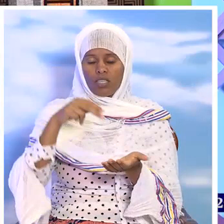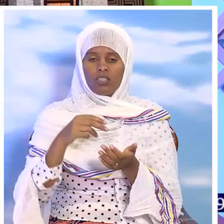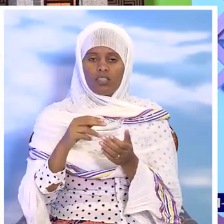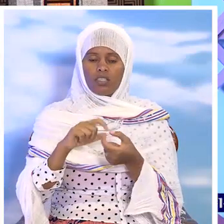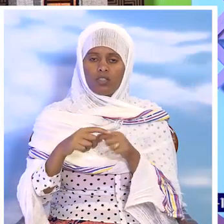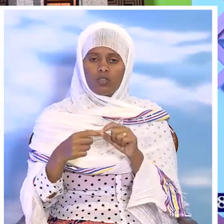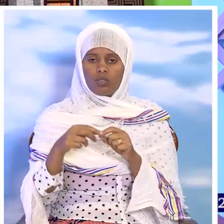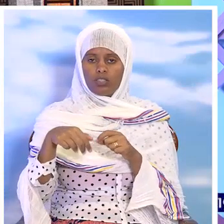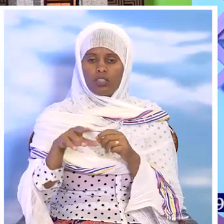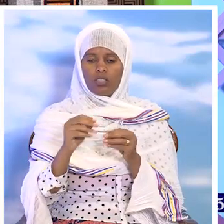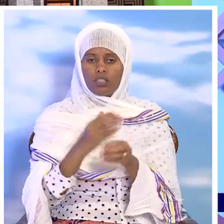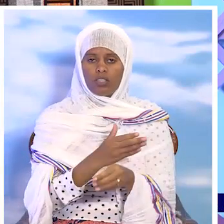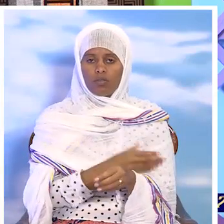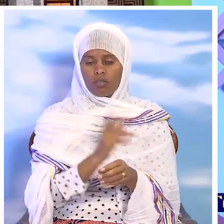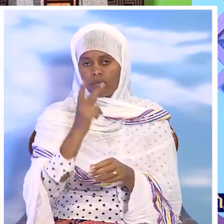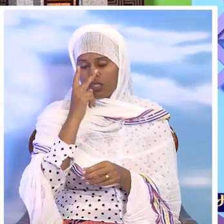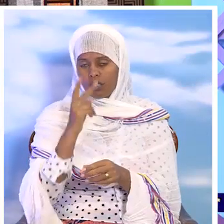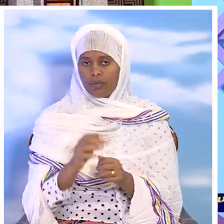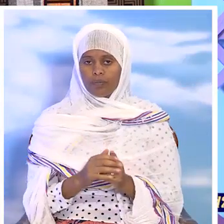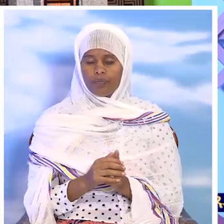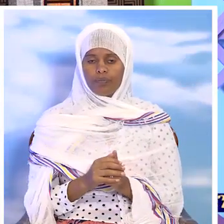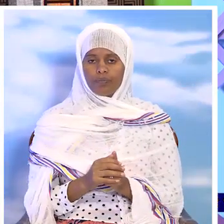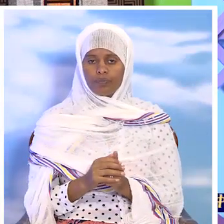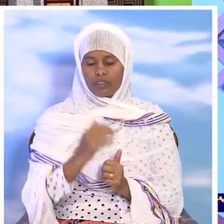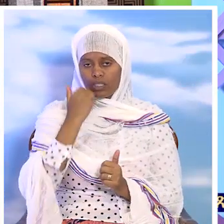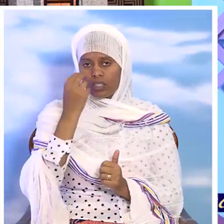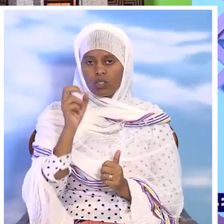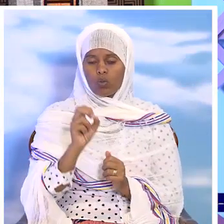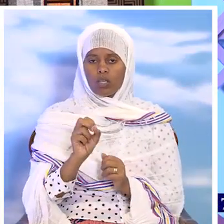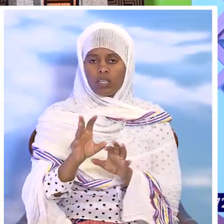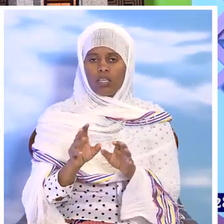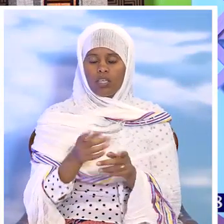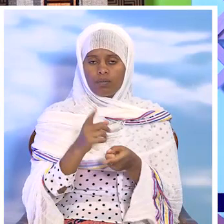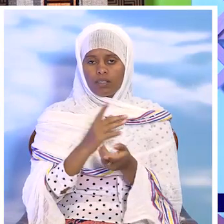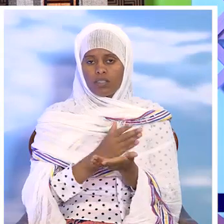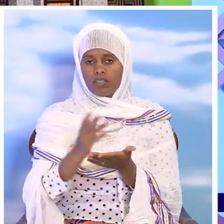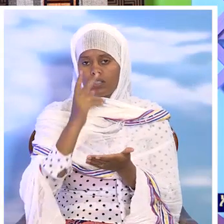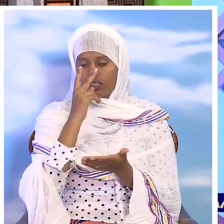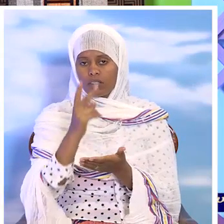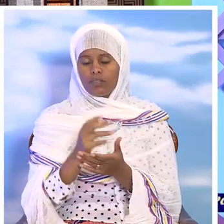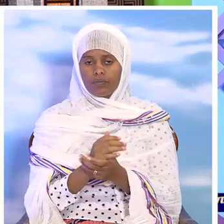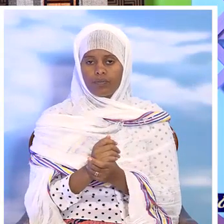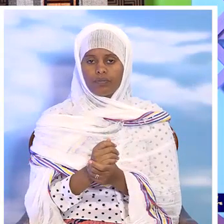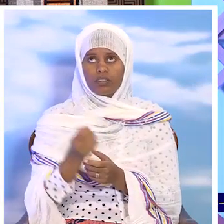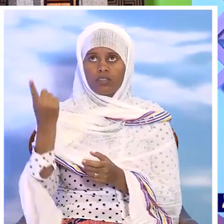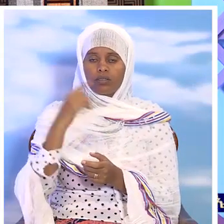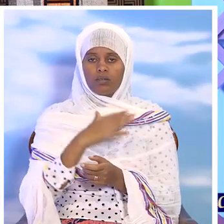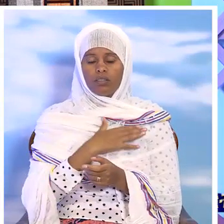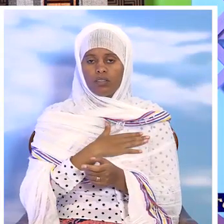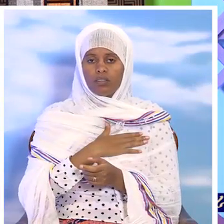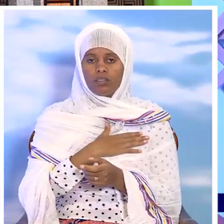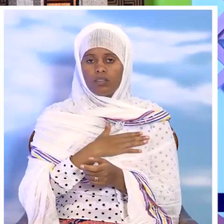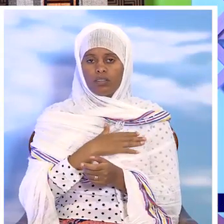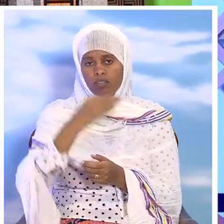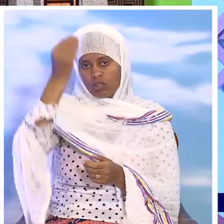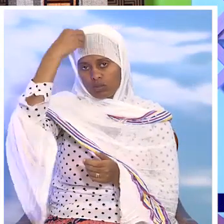ማለት እዩ፣ ኣቐዲምና ከምዝገለፅናዮ። ስለዚ ናይ ዕለቱ ወንጀል እንድሕር ቅፅል ኣቢልና ጎይታናን መድሓኒናን ኢየሱስ ክርስቶስ